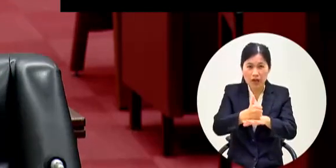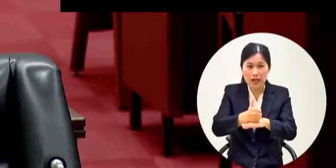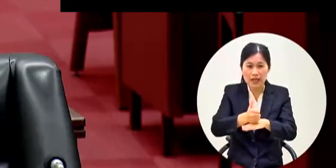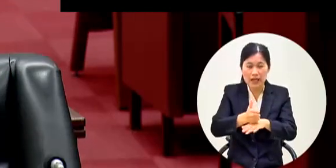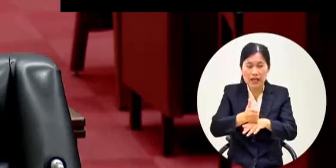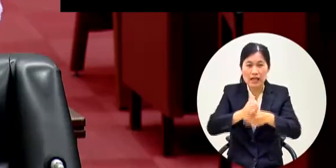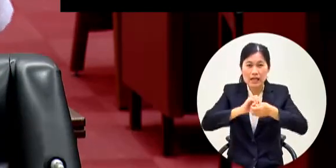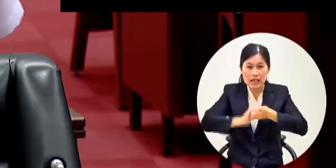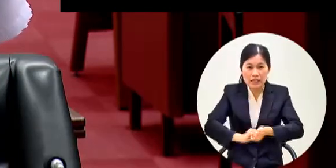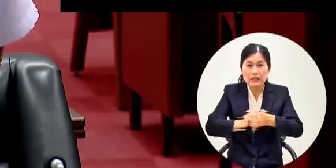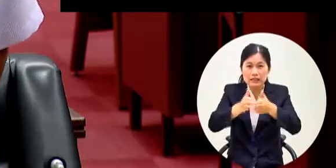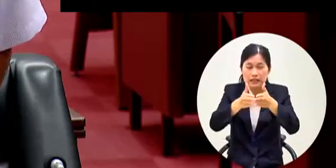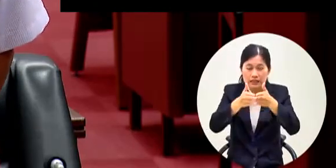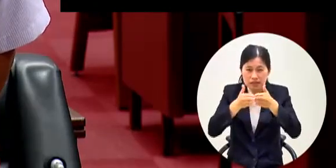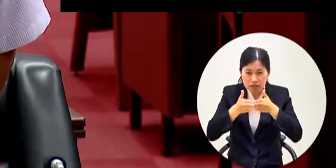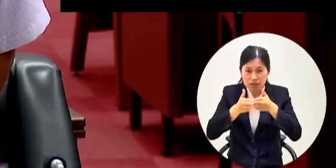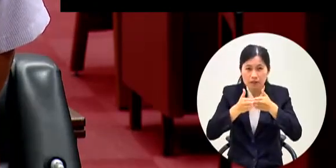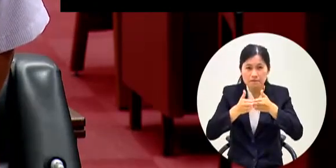要当机立断，